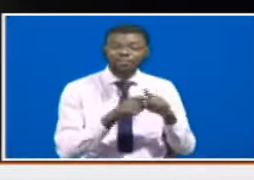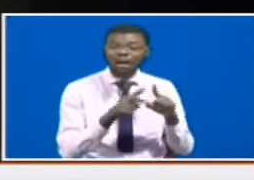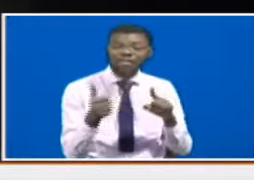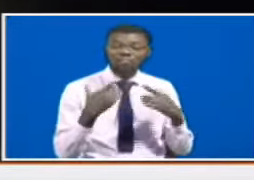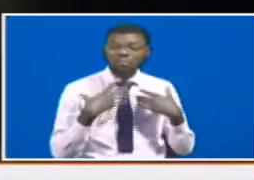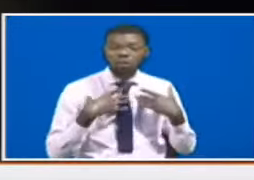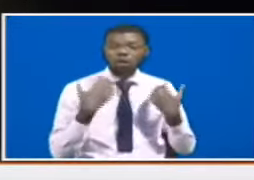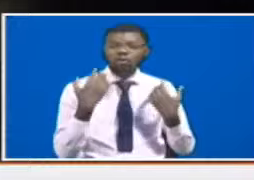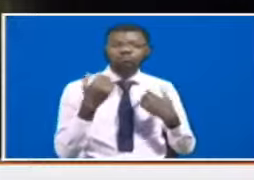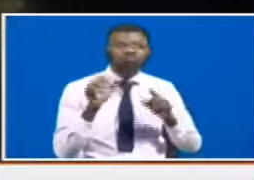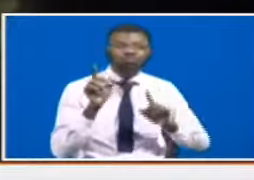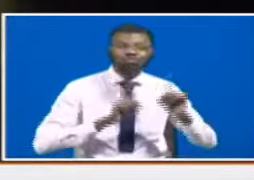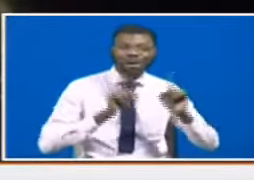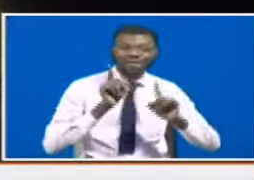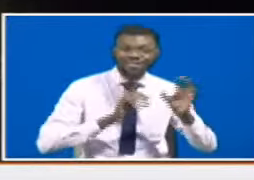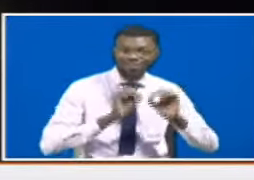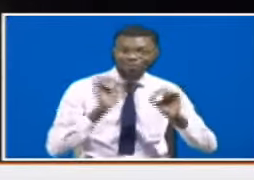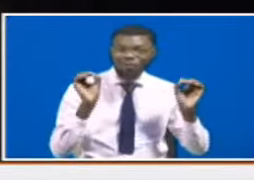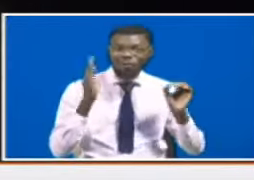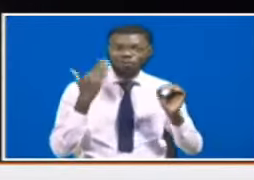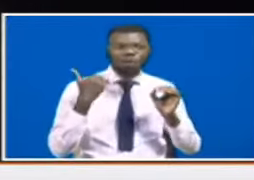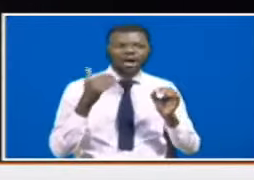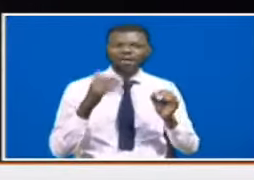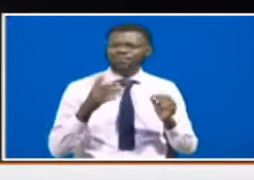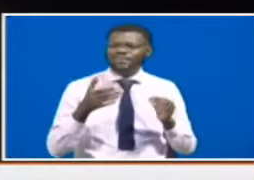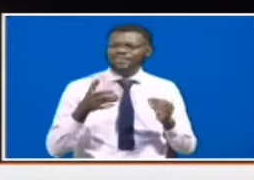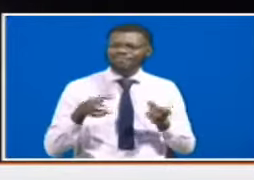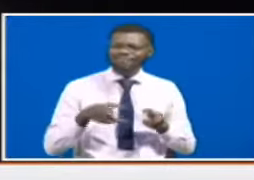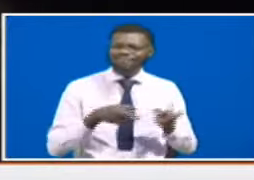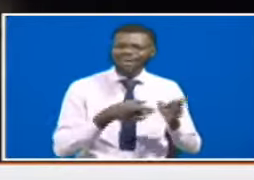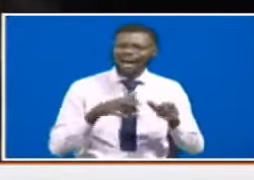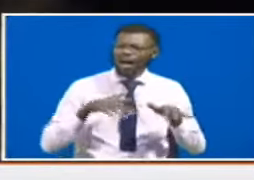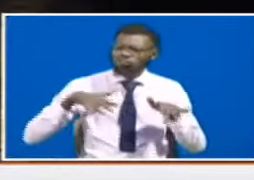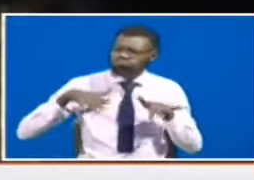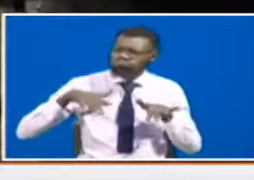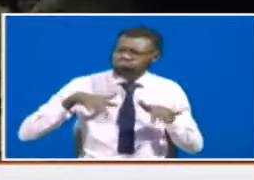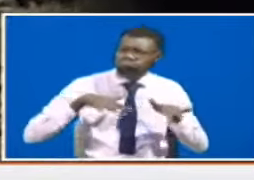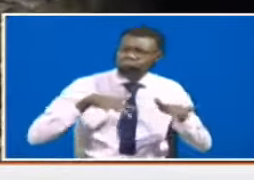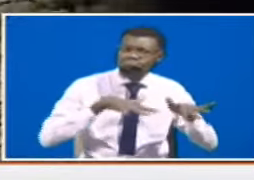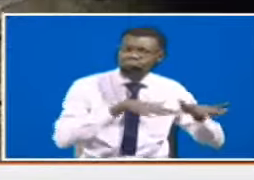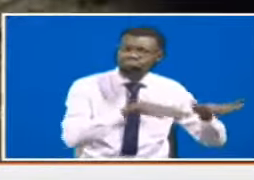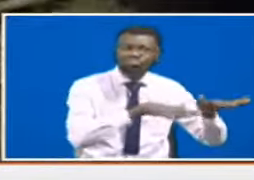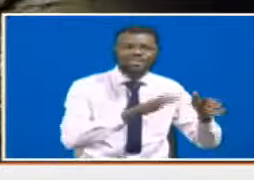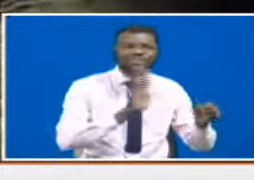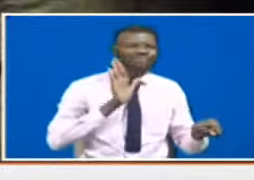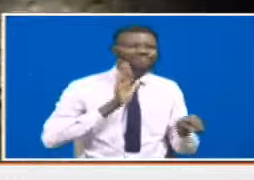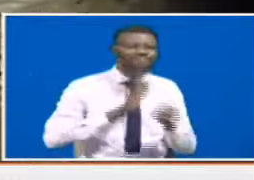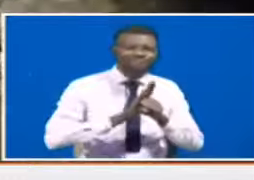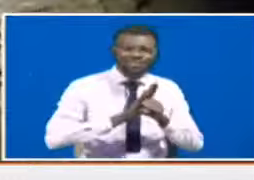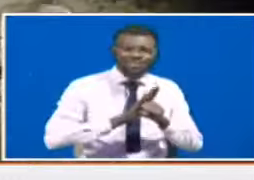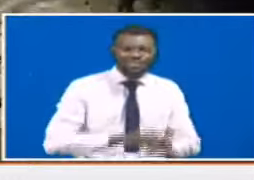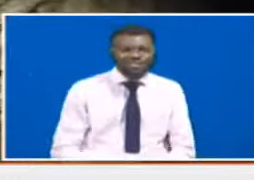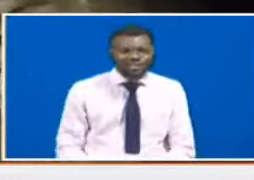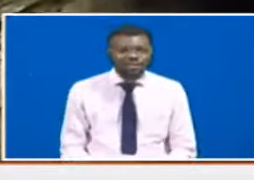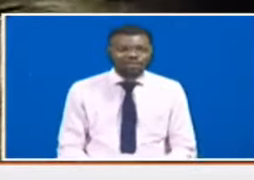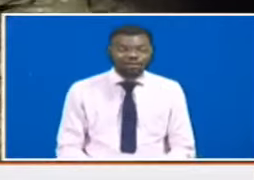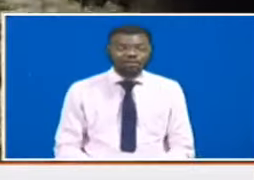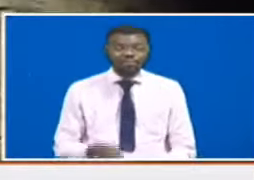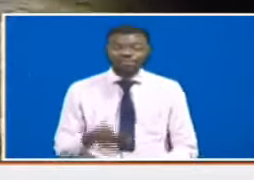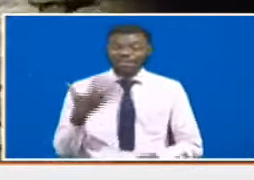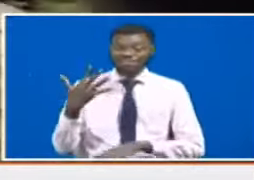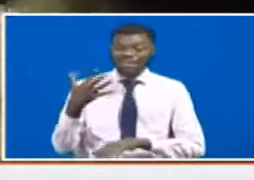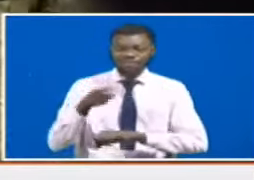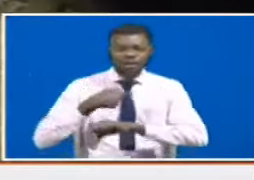mbili baada ya mto Basilinga kuvunja kingo zake na kufurika pomoni. Nikaa hapa kwa masaa matano kwa hii